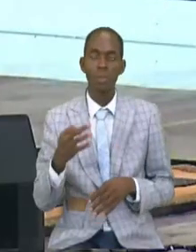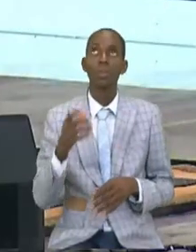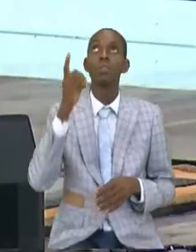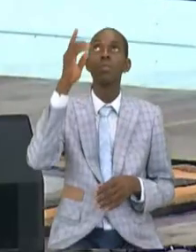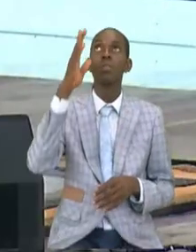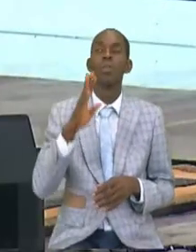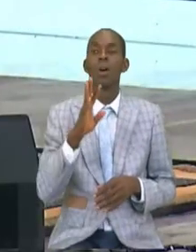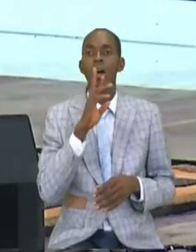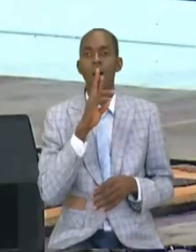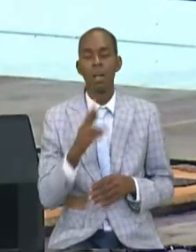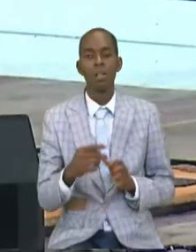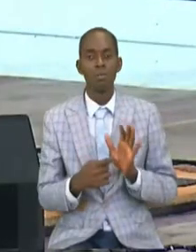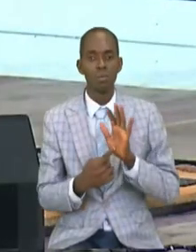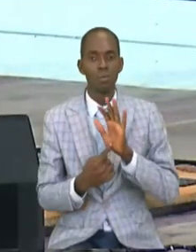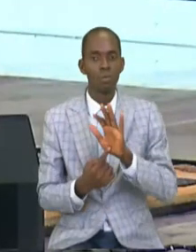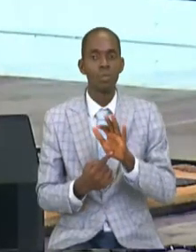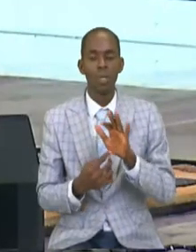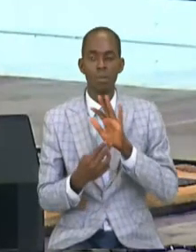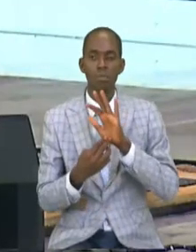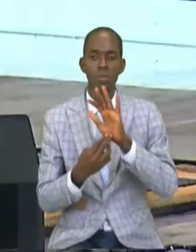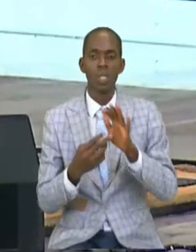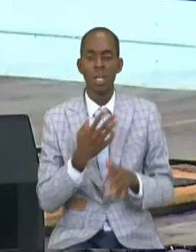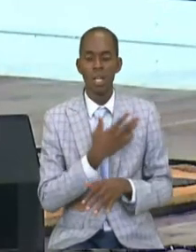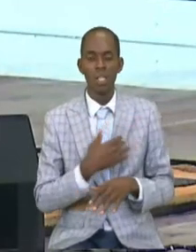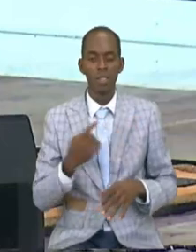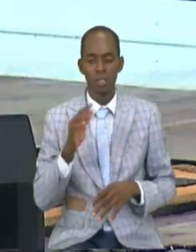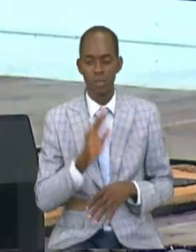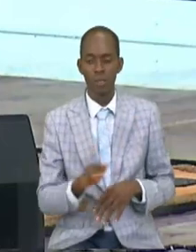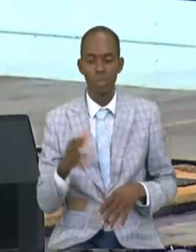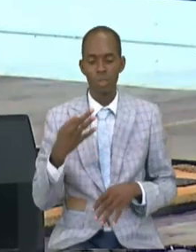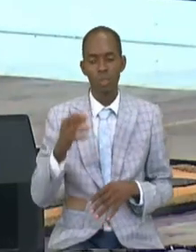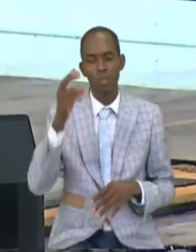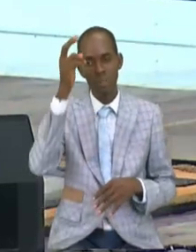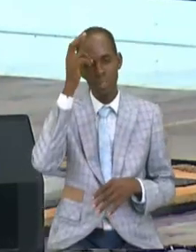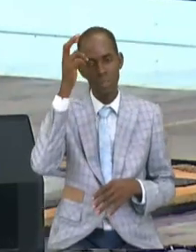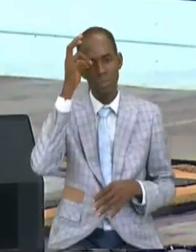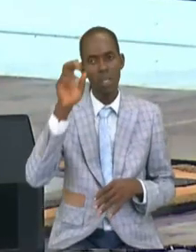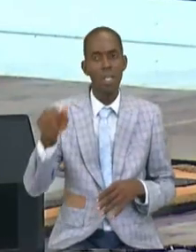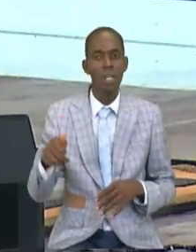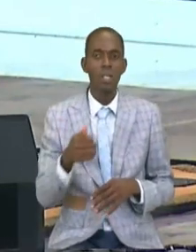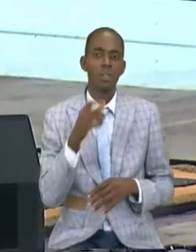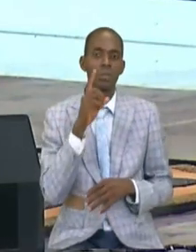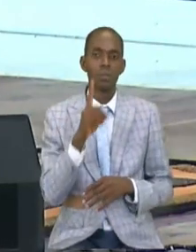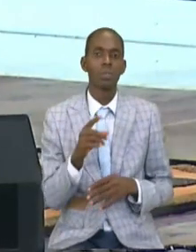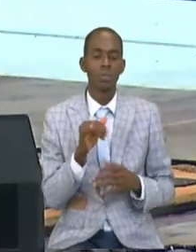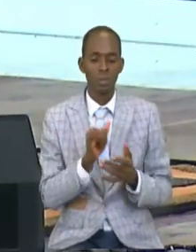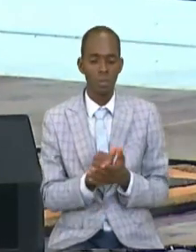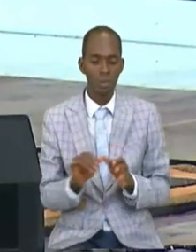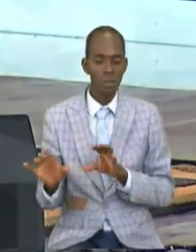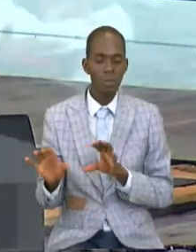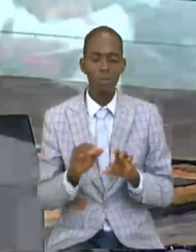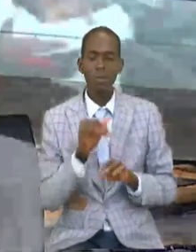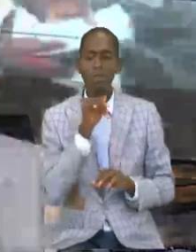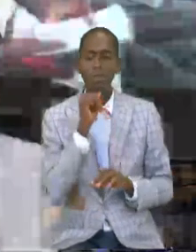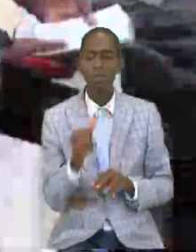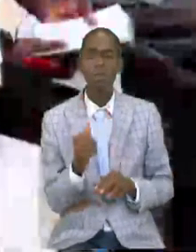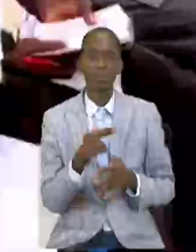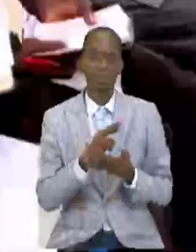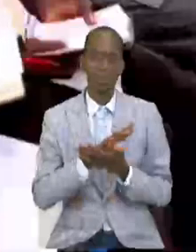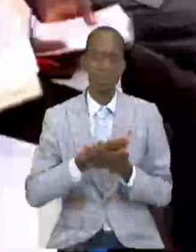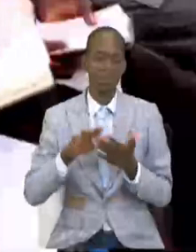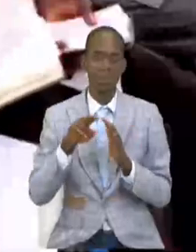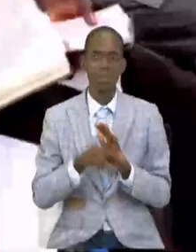se font reconnaître les enfants de Dieu et les enfants du diable. Quiconque ne pratique pas